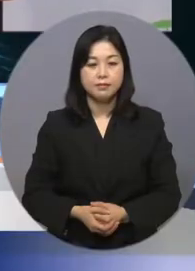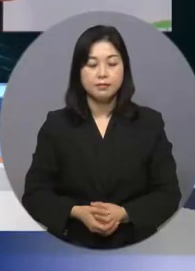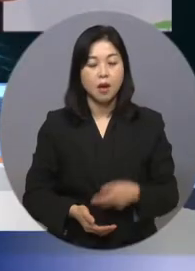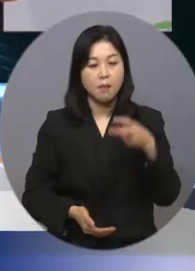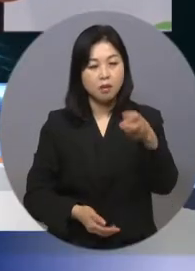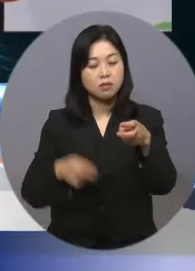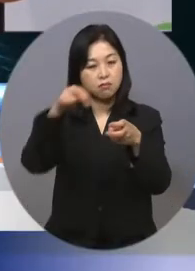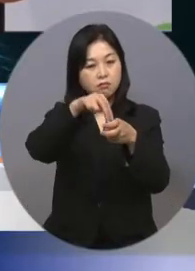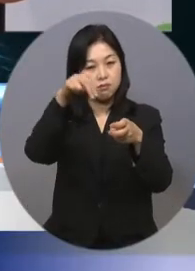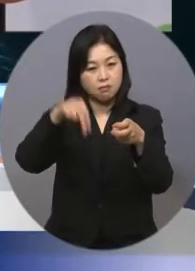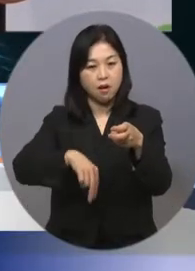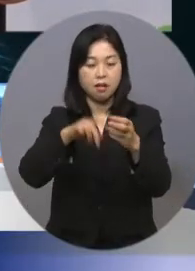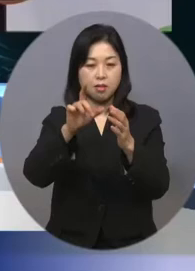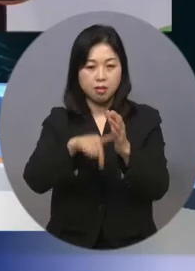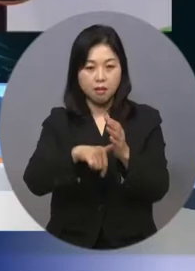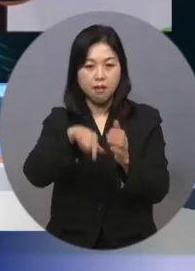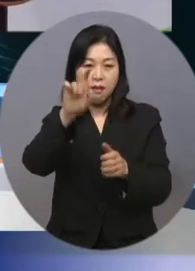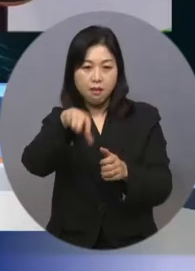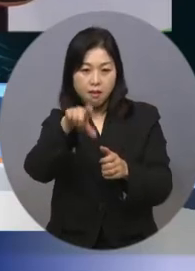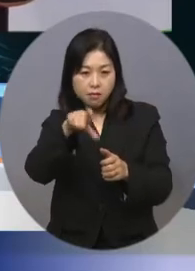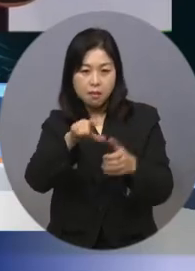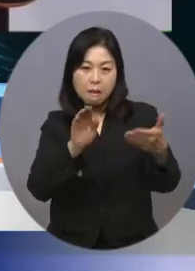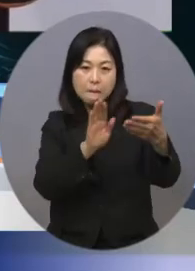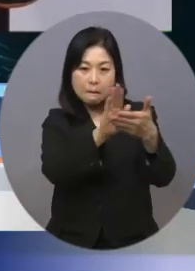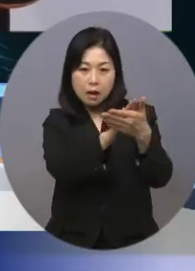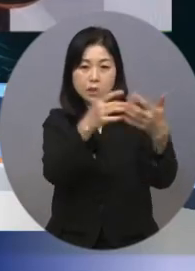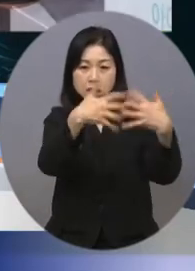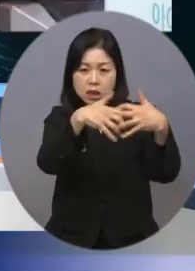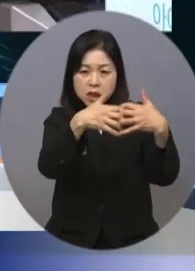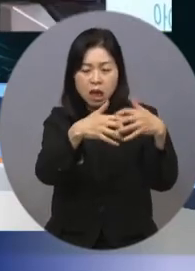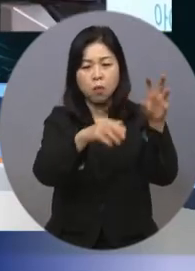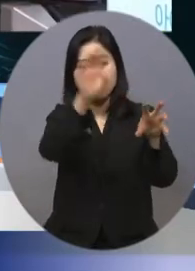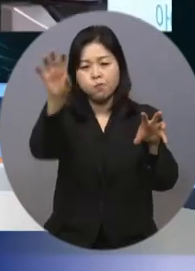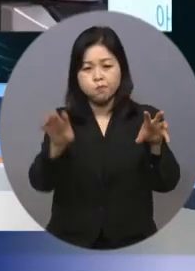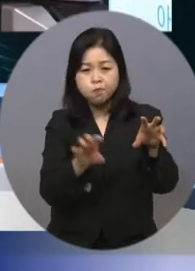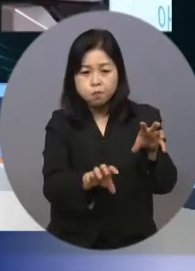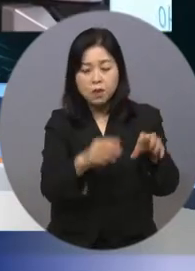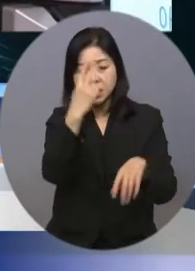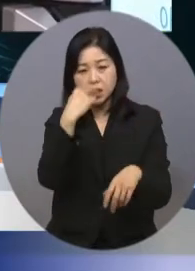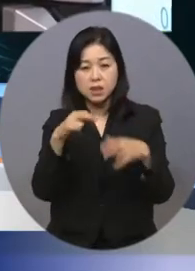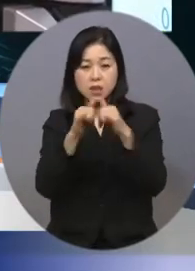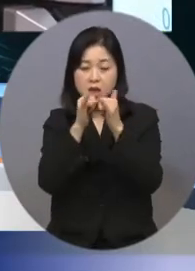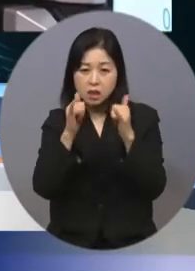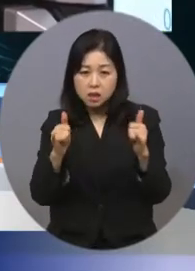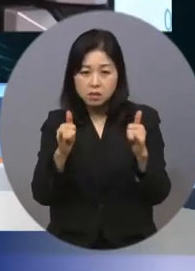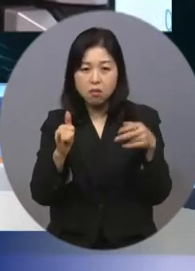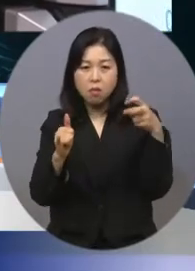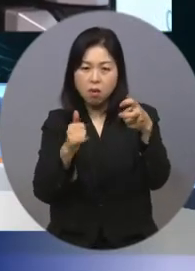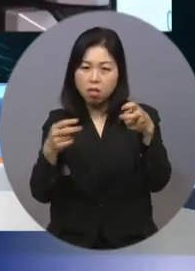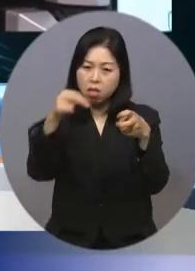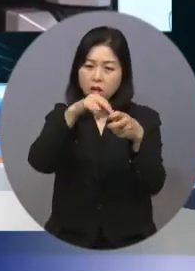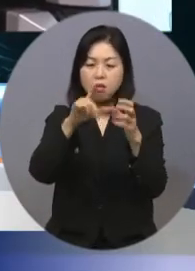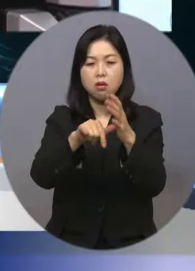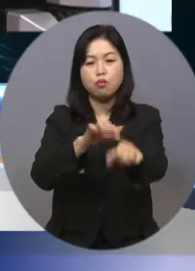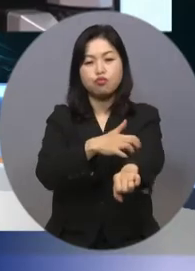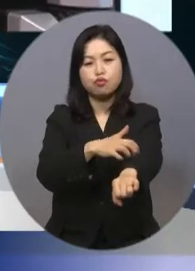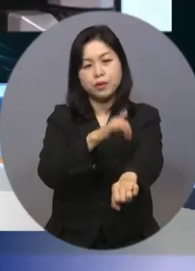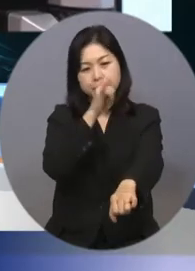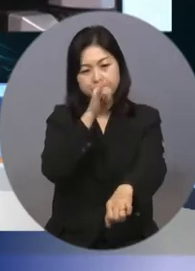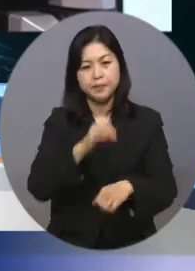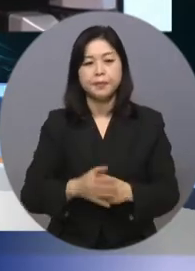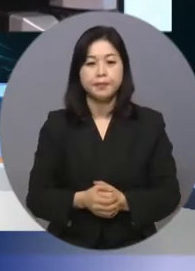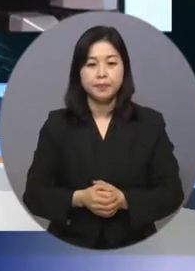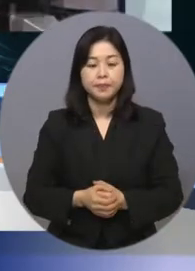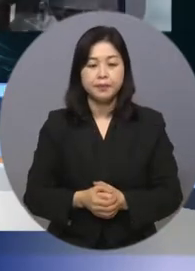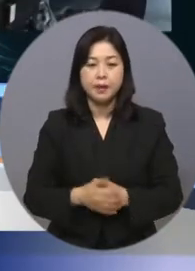버스를 타고 내릴 때 카드 단말기의 위치가 제멋대로 배치되어 있어 시각장애인 등의 대중교통 이용에 어려움이 있는데요.